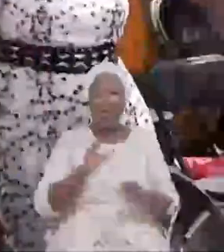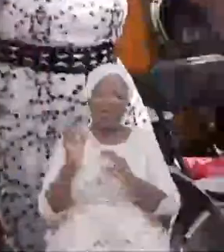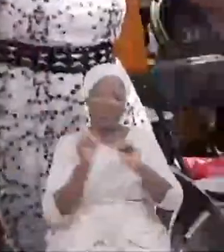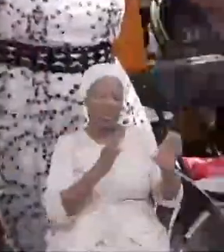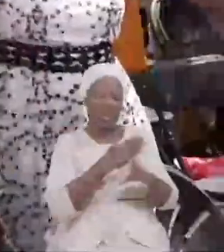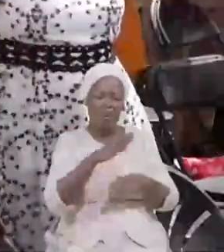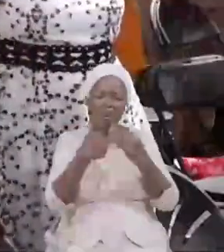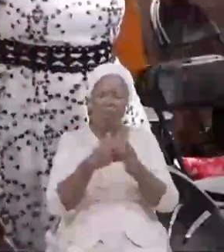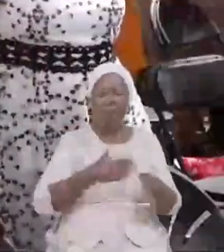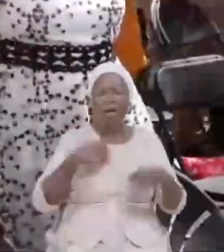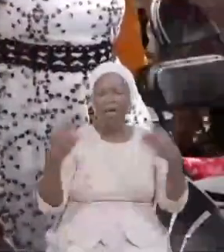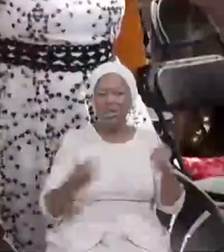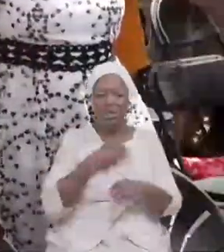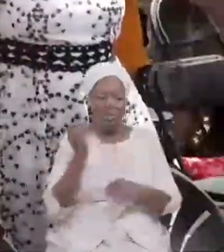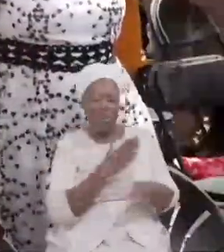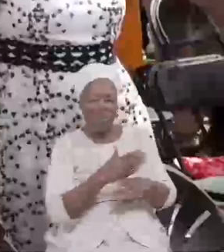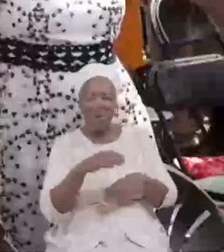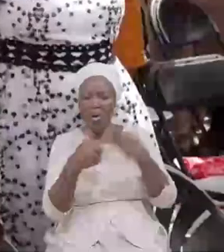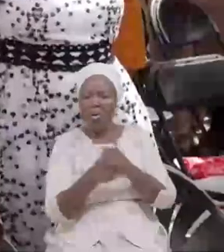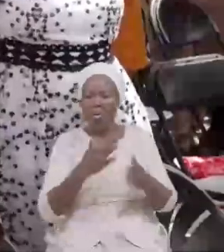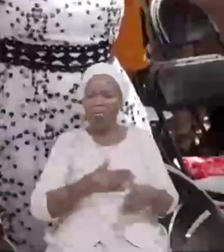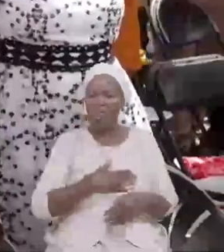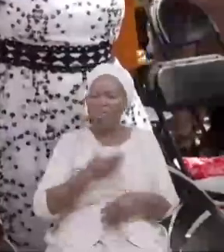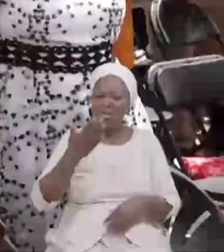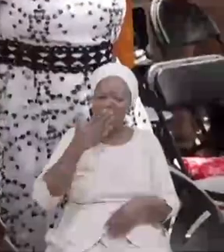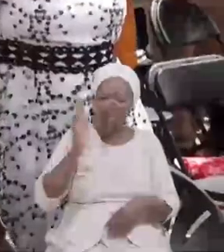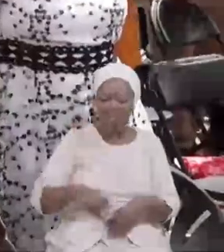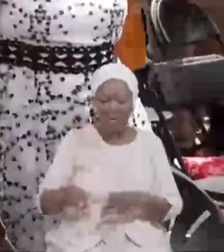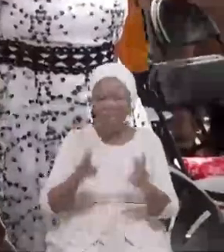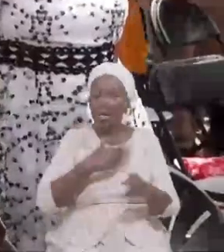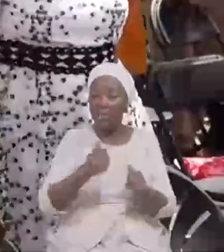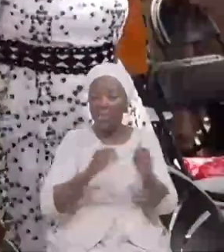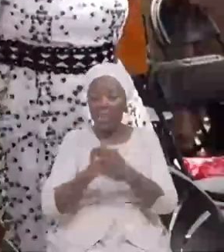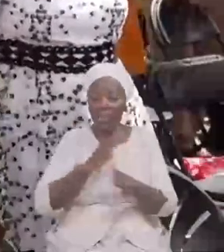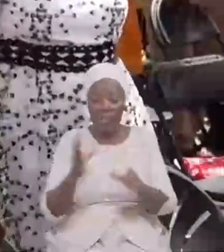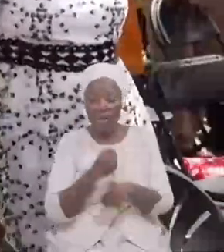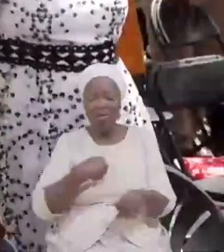J'abandonne toutes mes transgressions, tout ce qui peut m'éloigner du royaume.